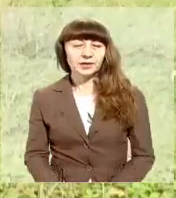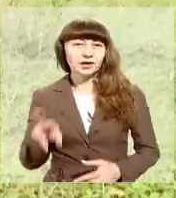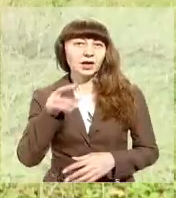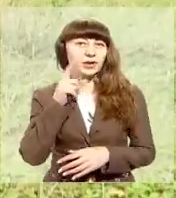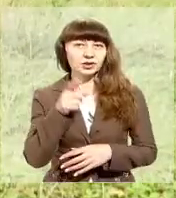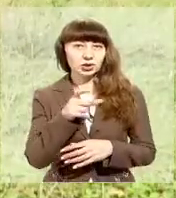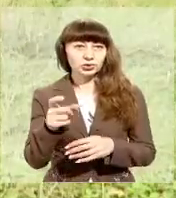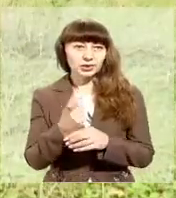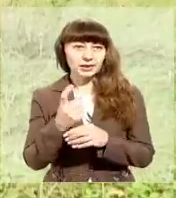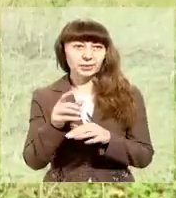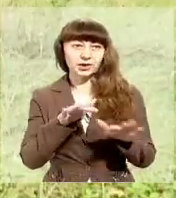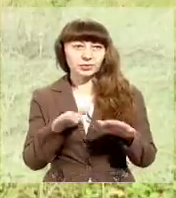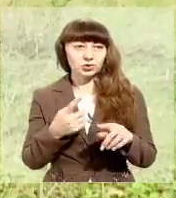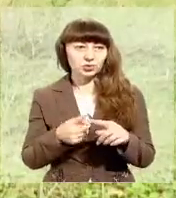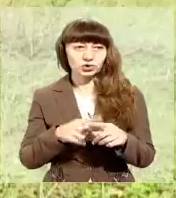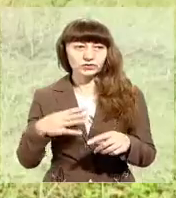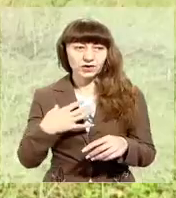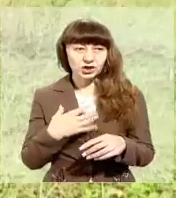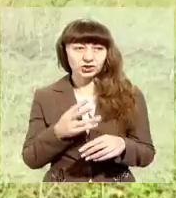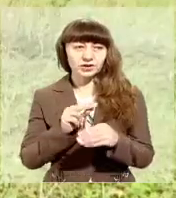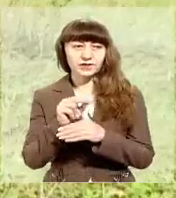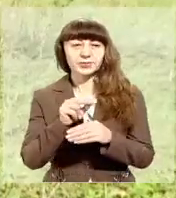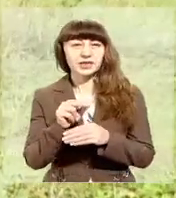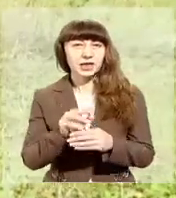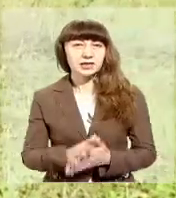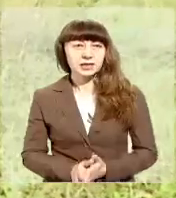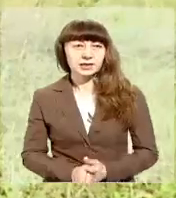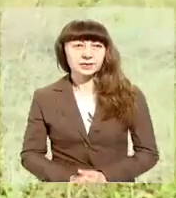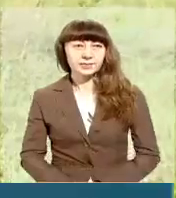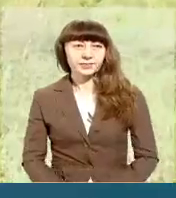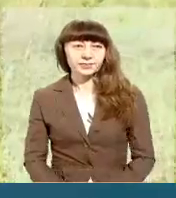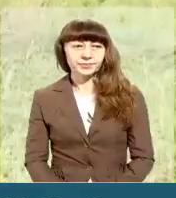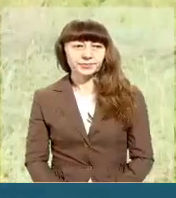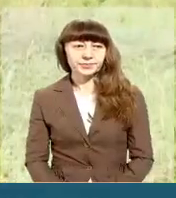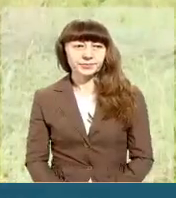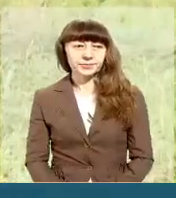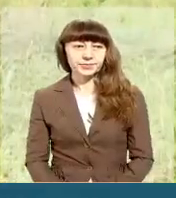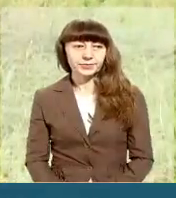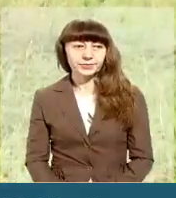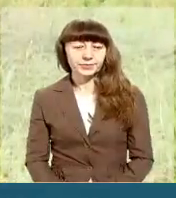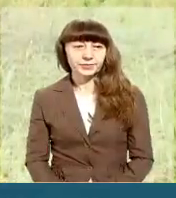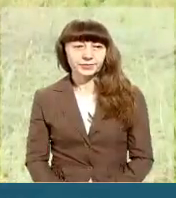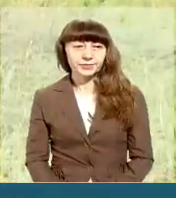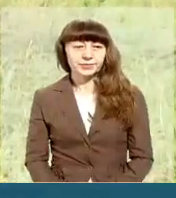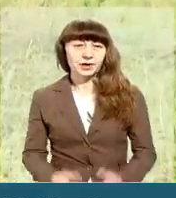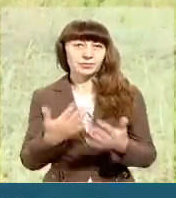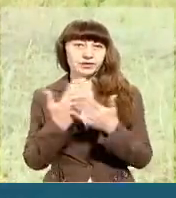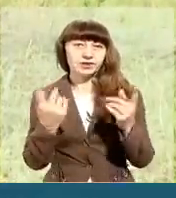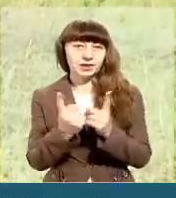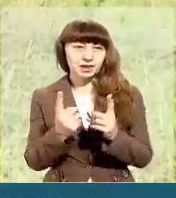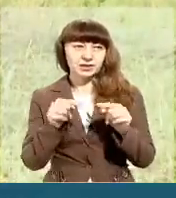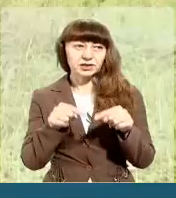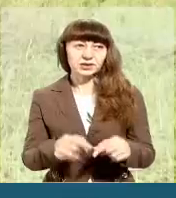республикалық программа бойынша Таза Қазақстан ауылдың шетінде жиналдық. Березова